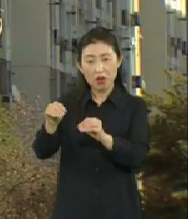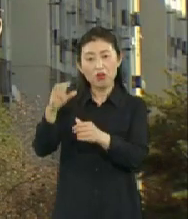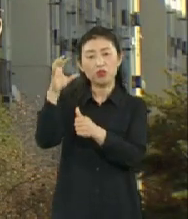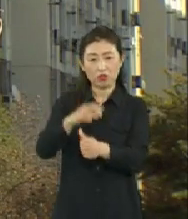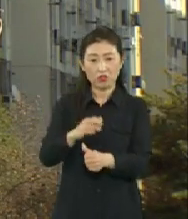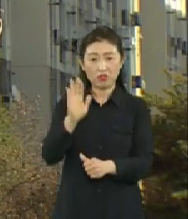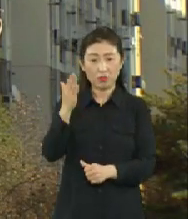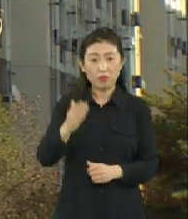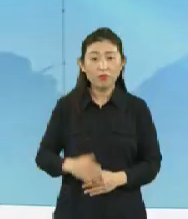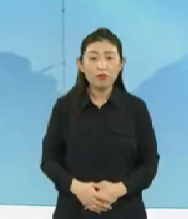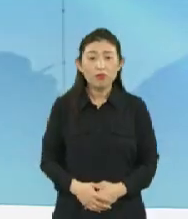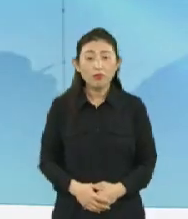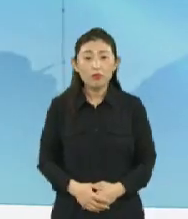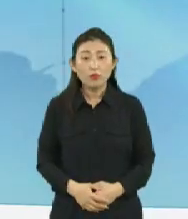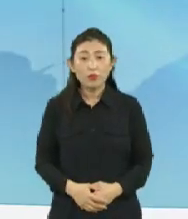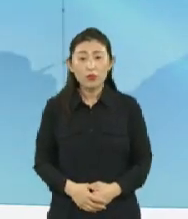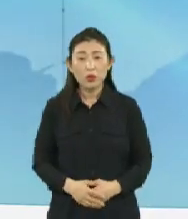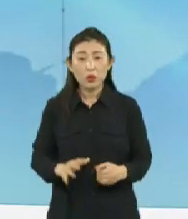됩니다.